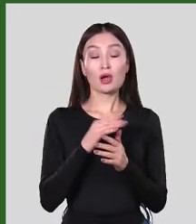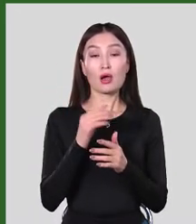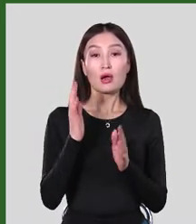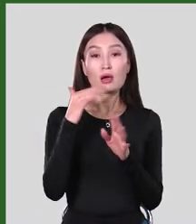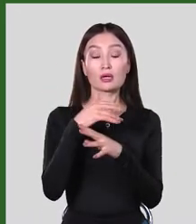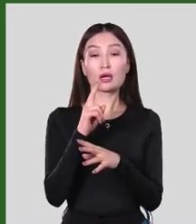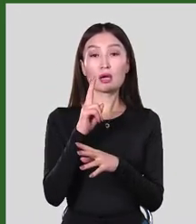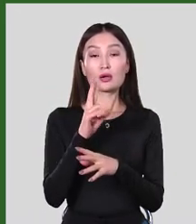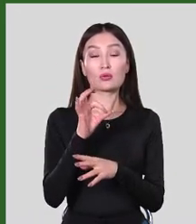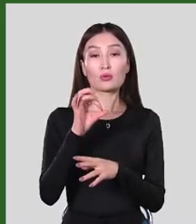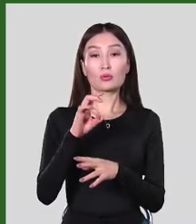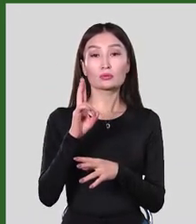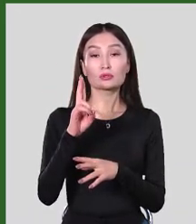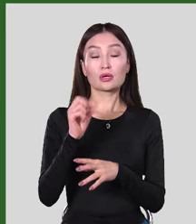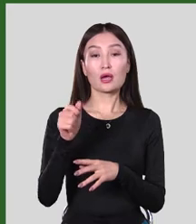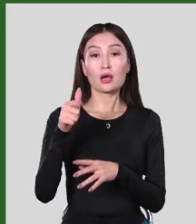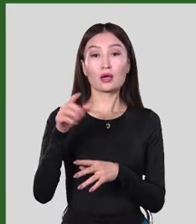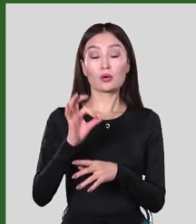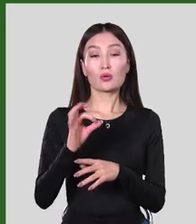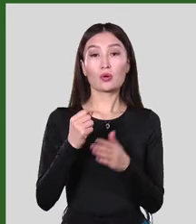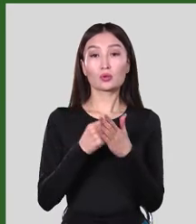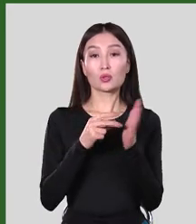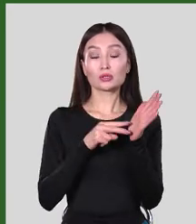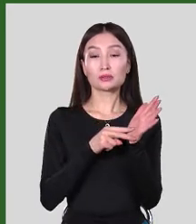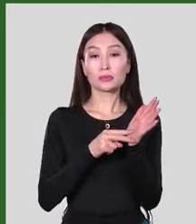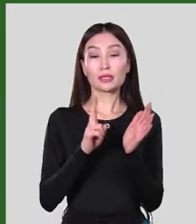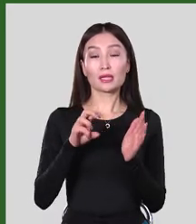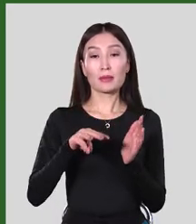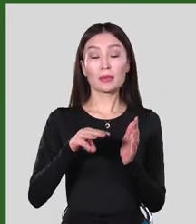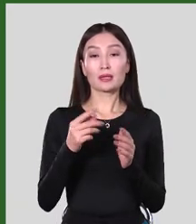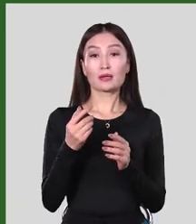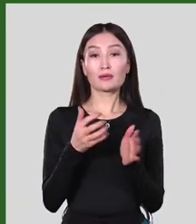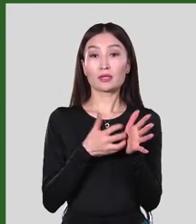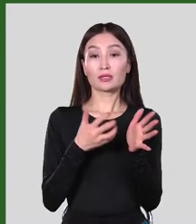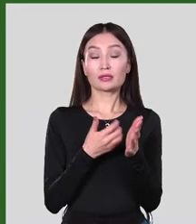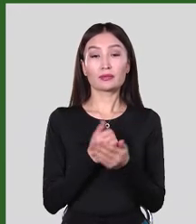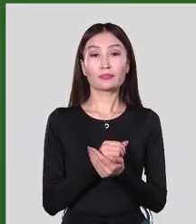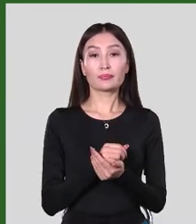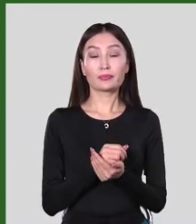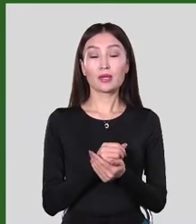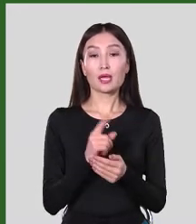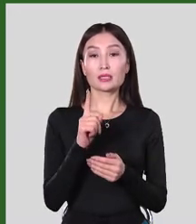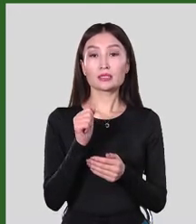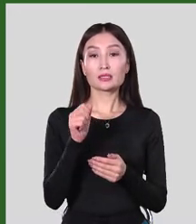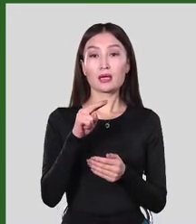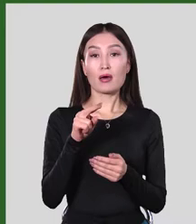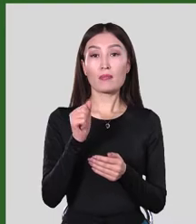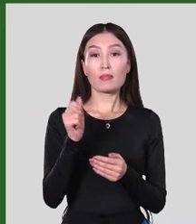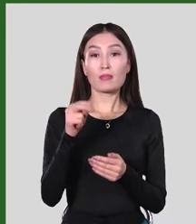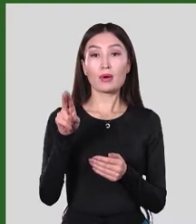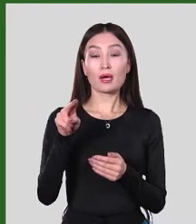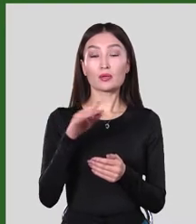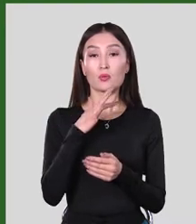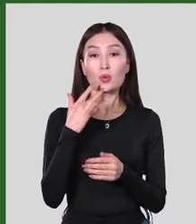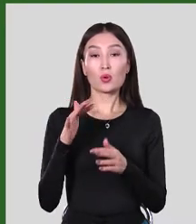Аконкагуа. Немного не дотягивается до 7 километров. В Западной Кордильере